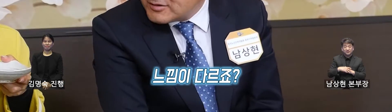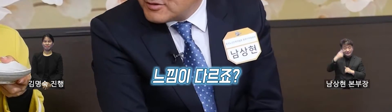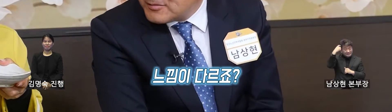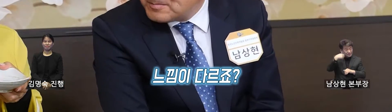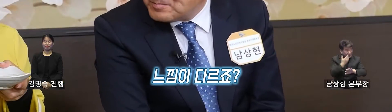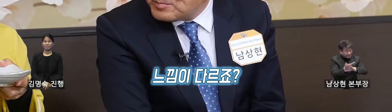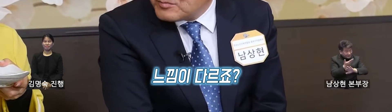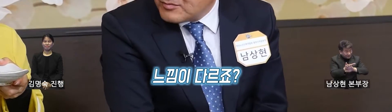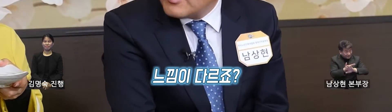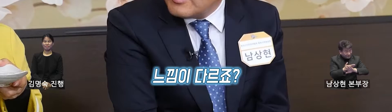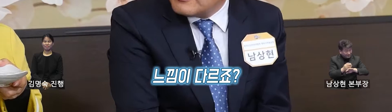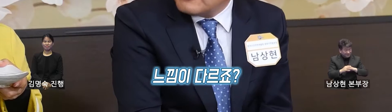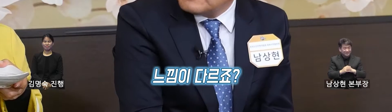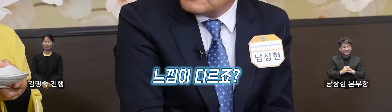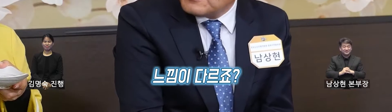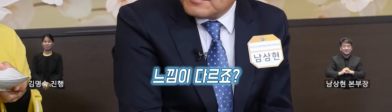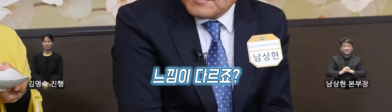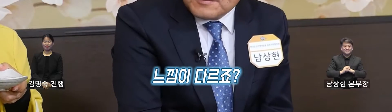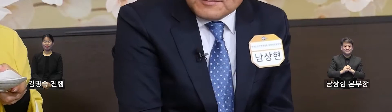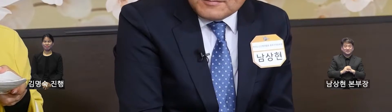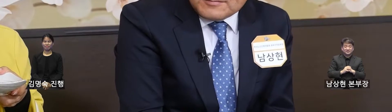느낌이 또 다르죠? 아~